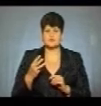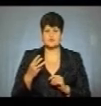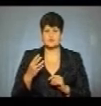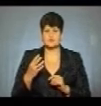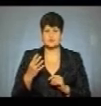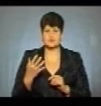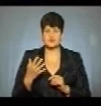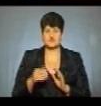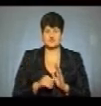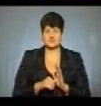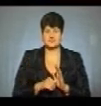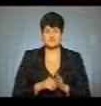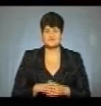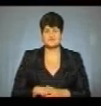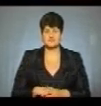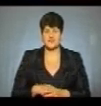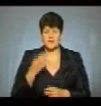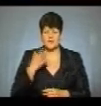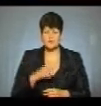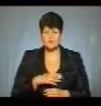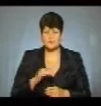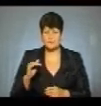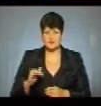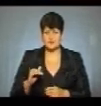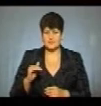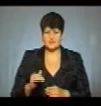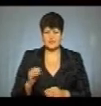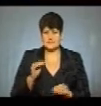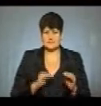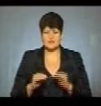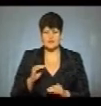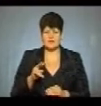4, 5, 6. Коли я був маленький, то я складав його.